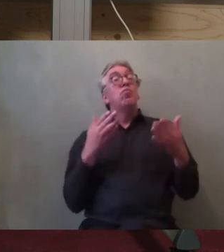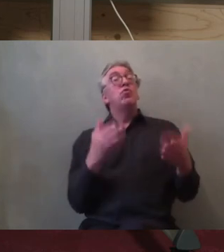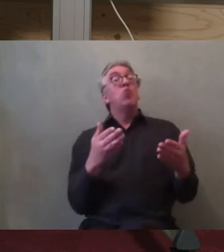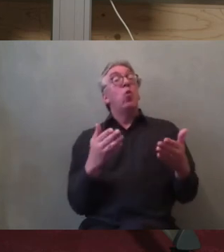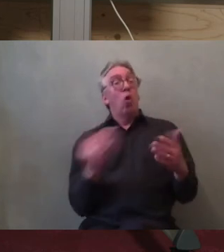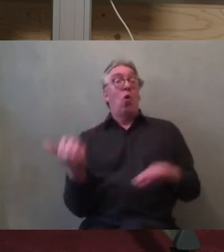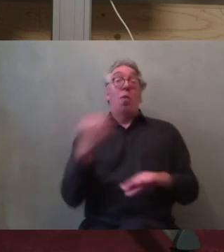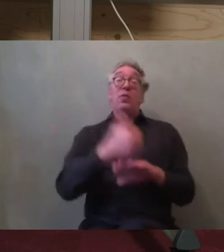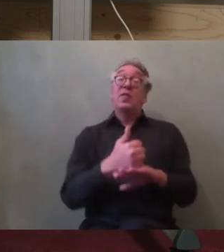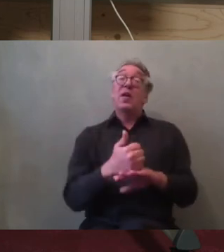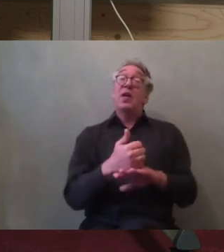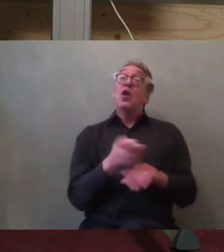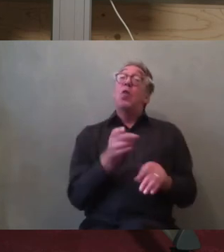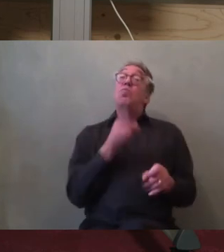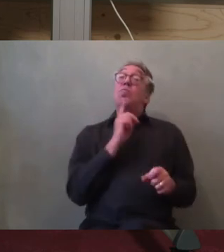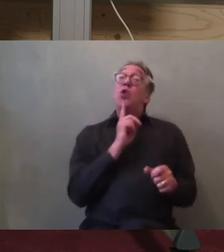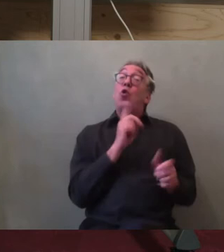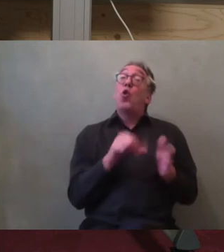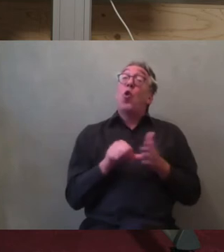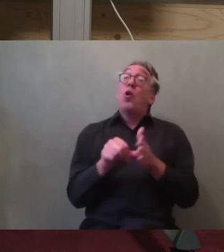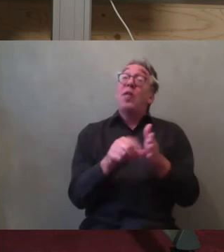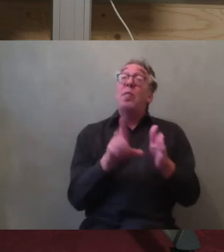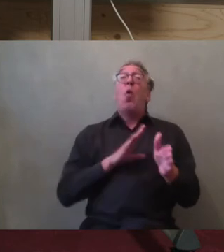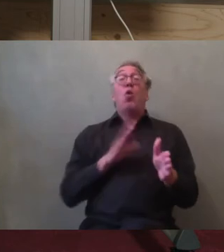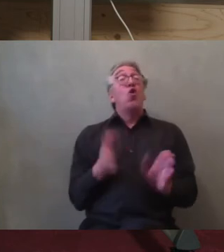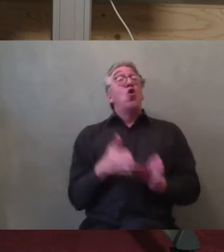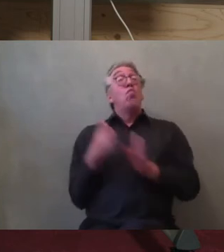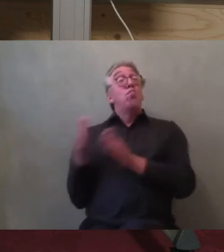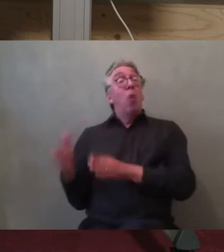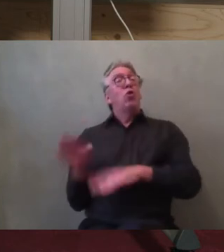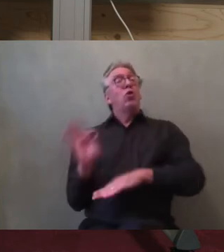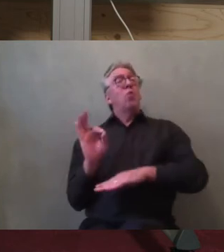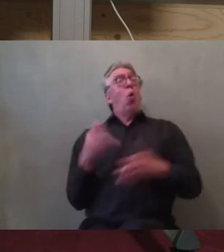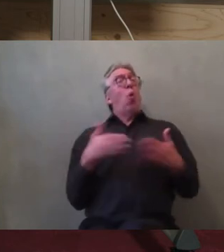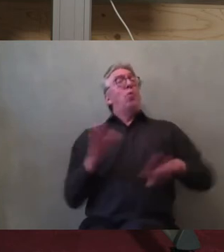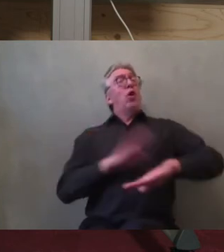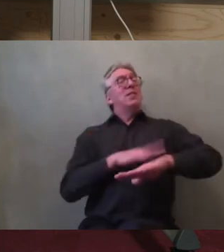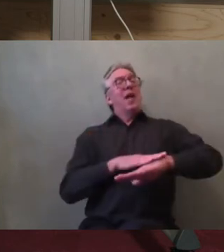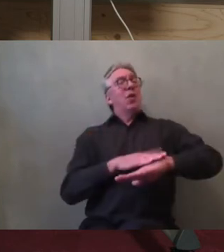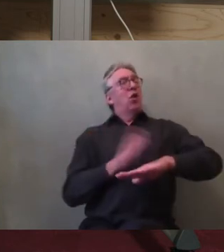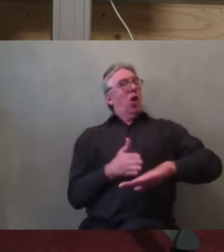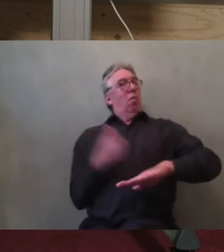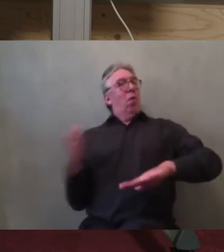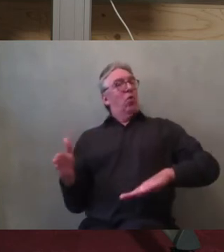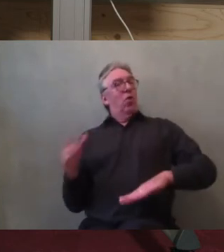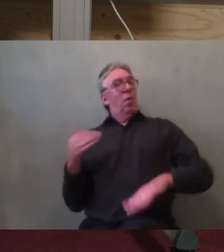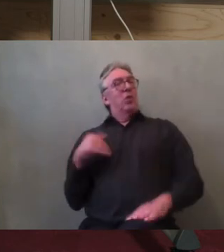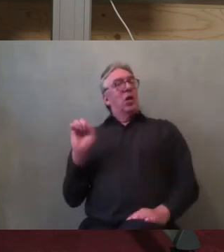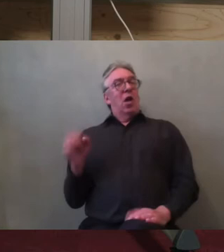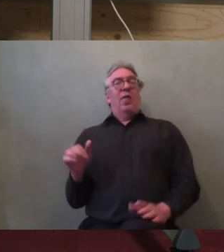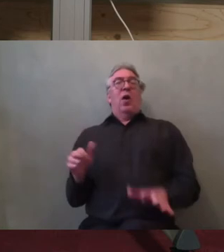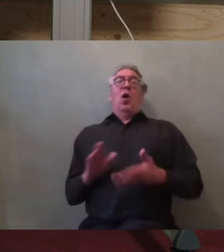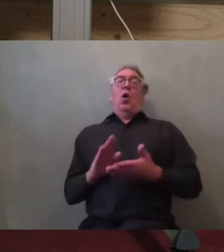op een buiten openingstijden de mogelijkheid biedt aan deze specifieke groep om op een hele prikkelarme manier het museum te bezoeken. Denk